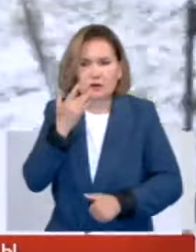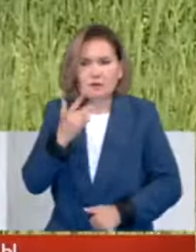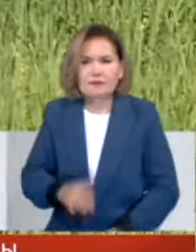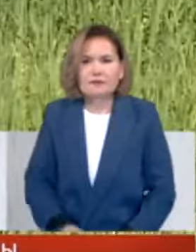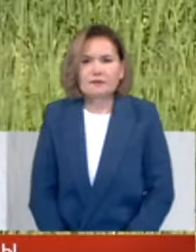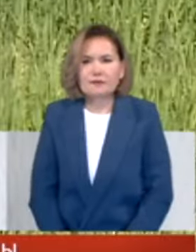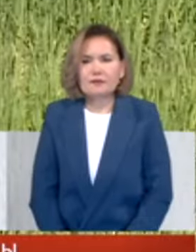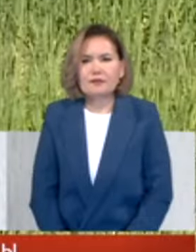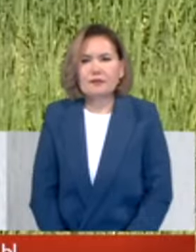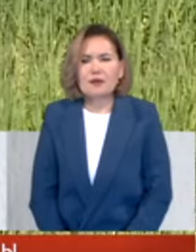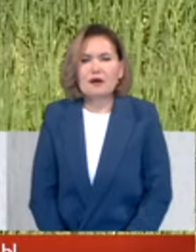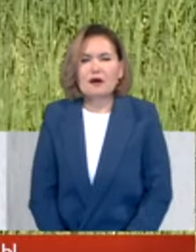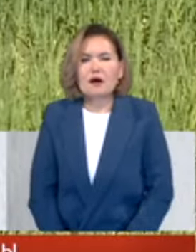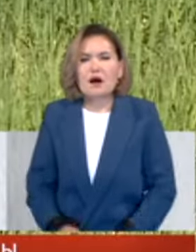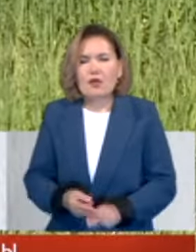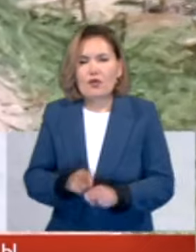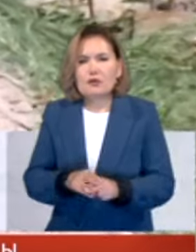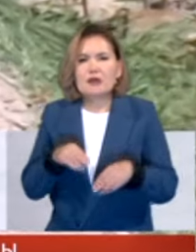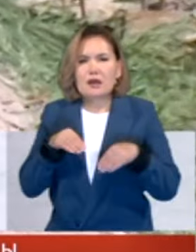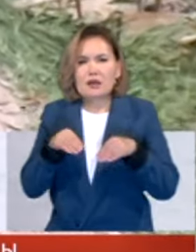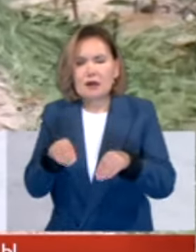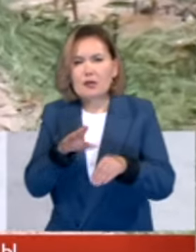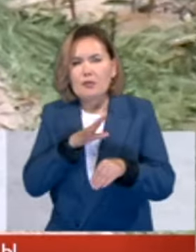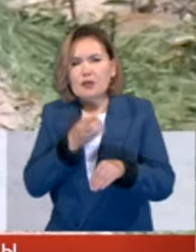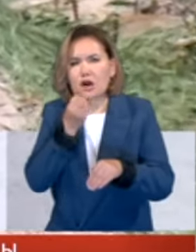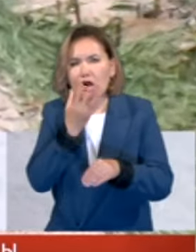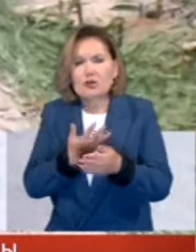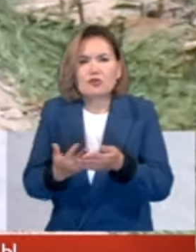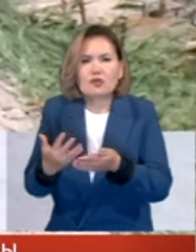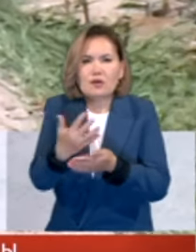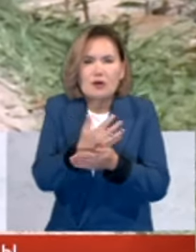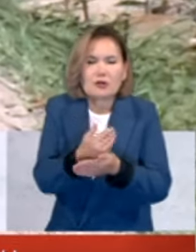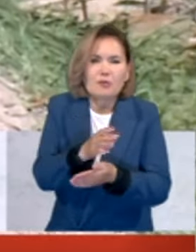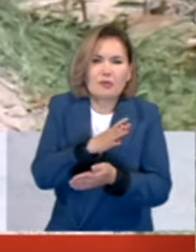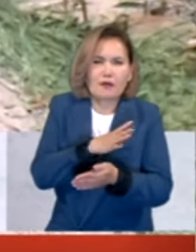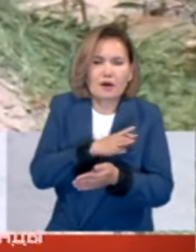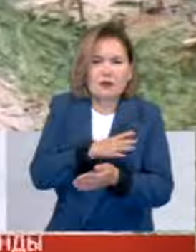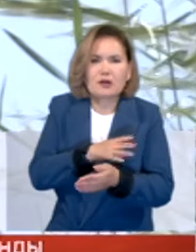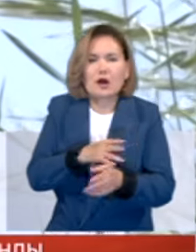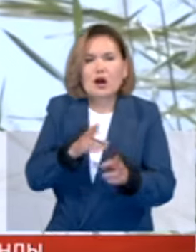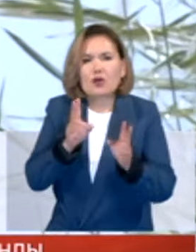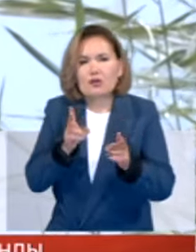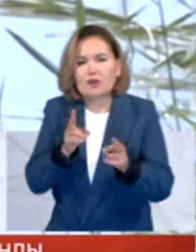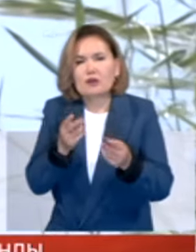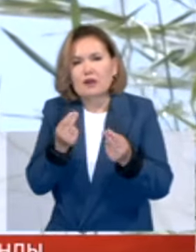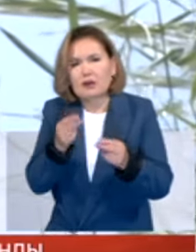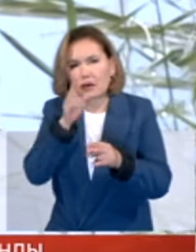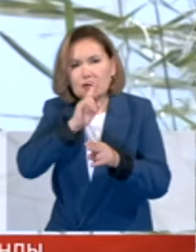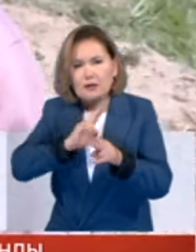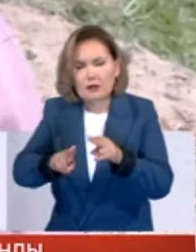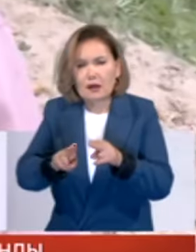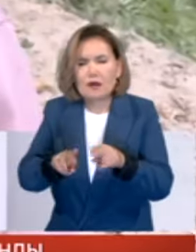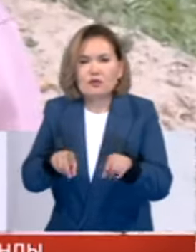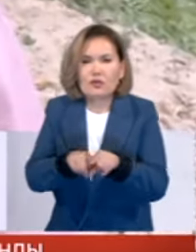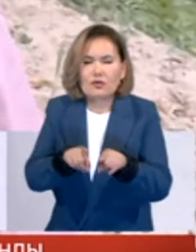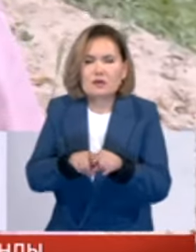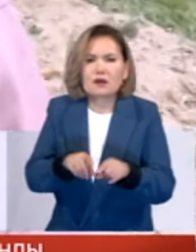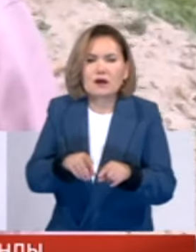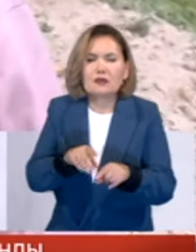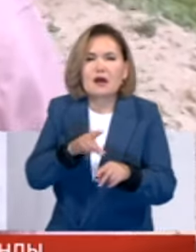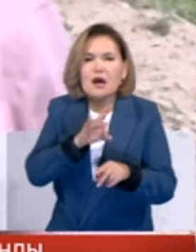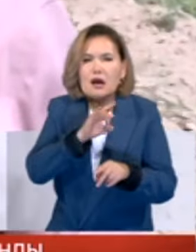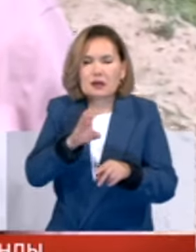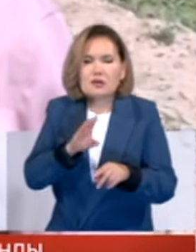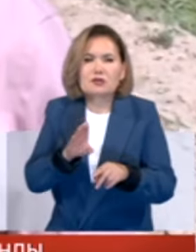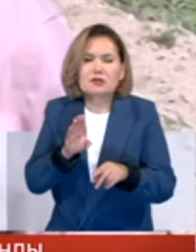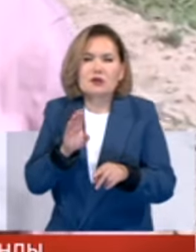Егін қойды бұл бірде былай, бірде былай. Кім болса да жоғары өнім алғысы келеді, биіктен көрінгісі келеді. Неғұрлым суын сыртқа ағызбауға